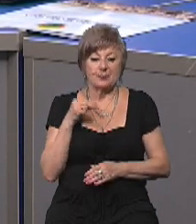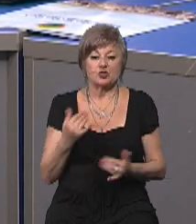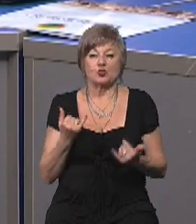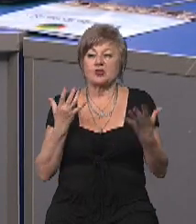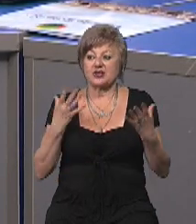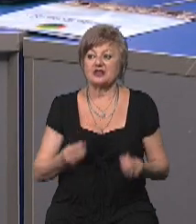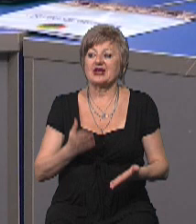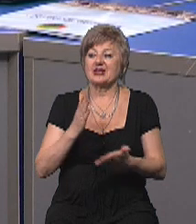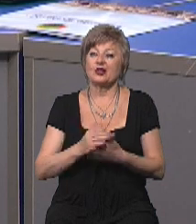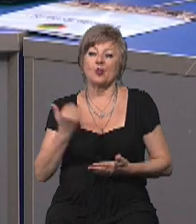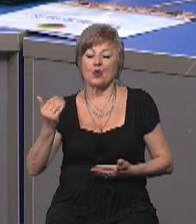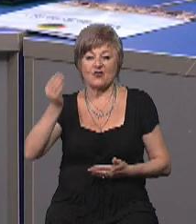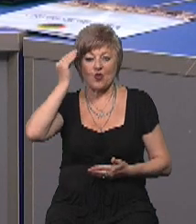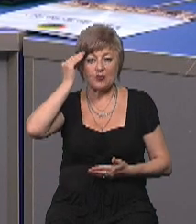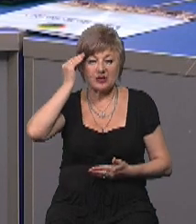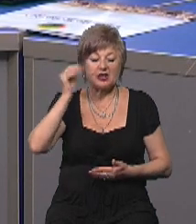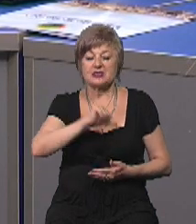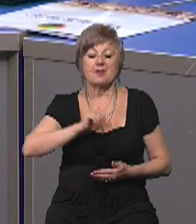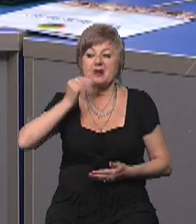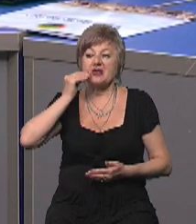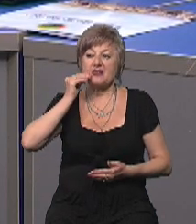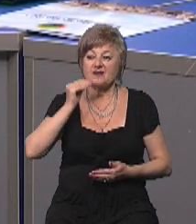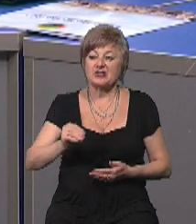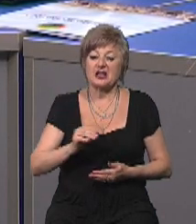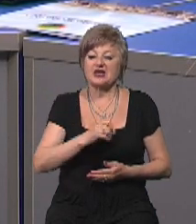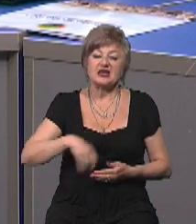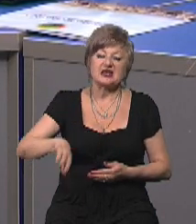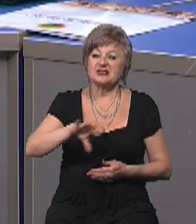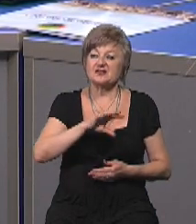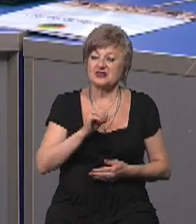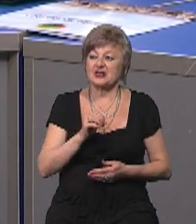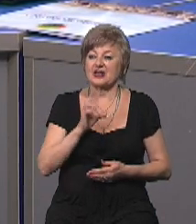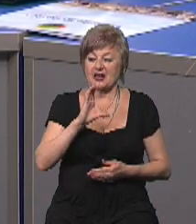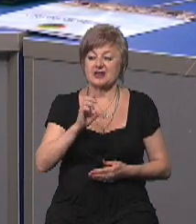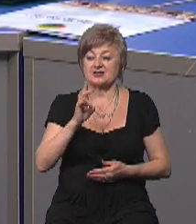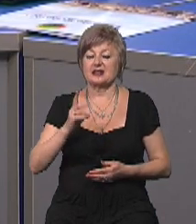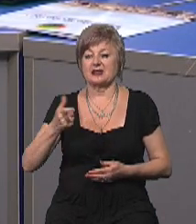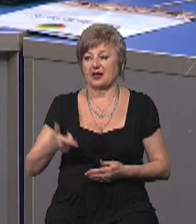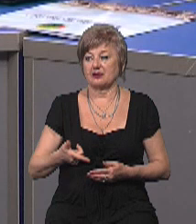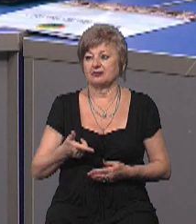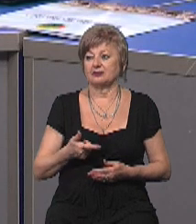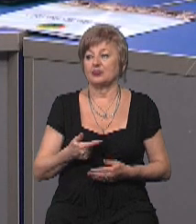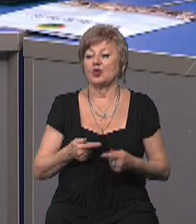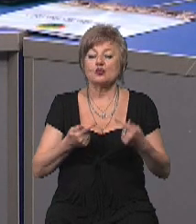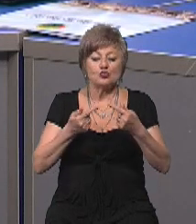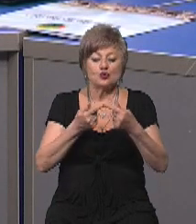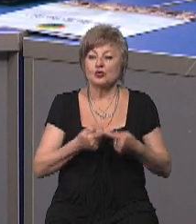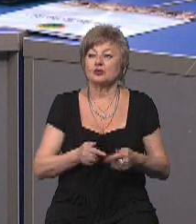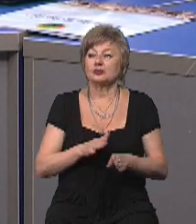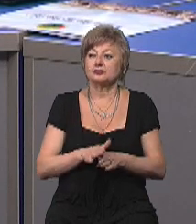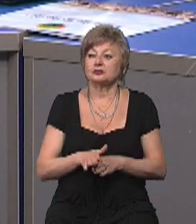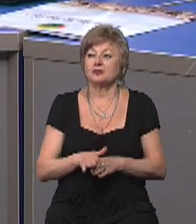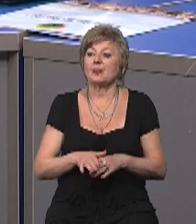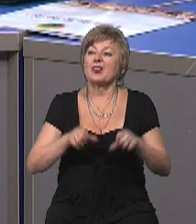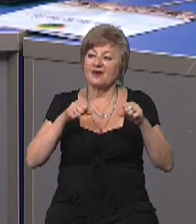день является, по его мнению, наиболее эффективной из всех стран СНГ. Так он сказав, практично дословно я процитую. Я сказав, що влада